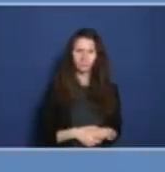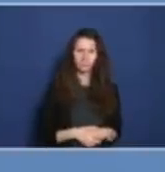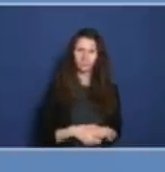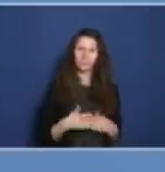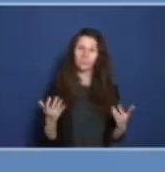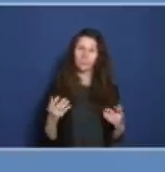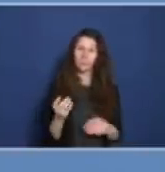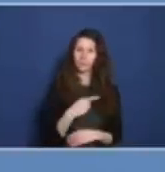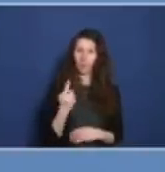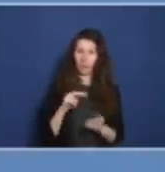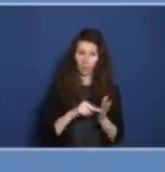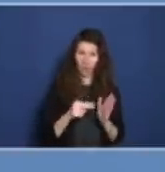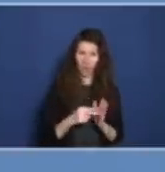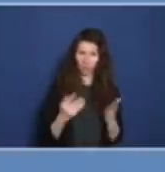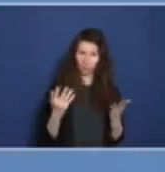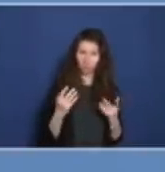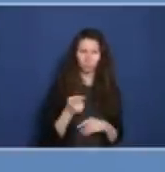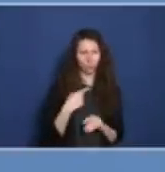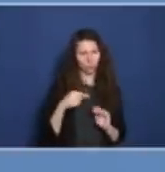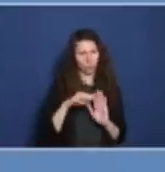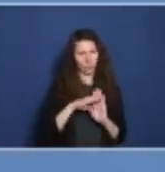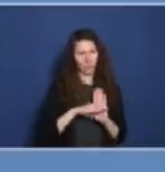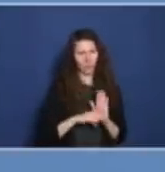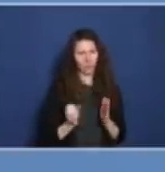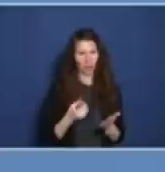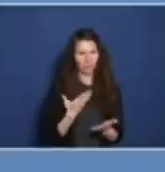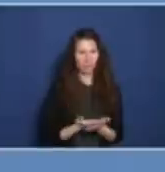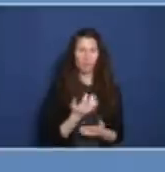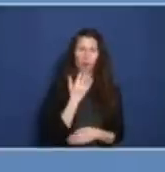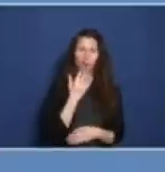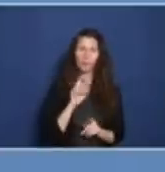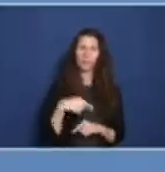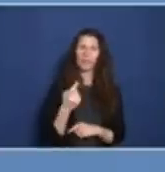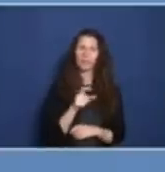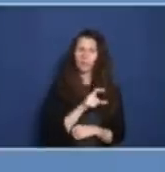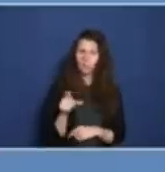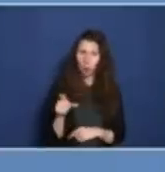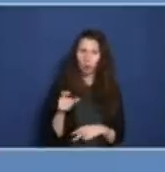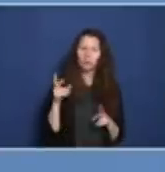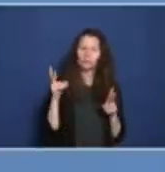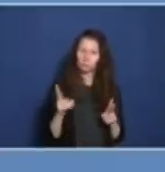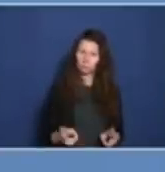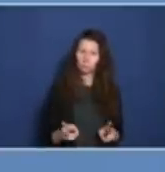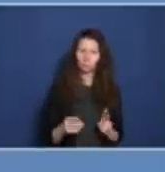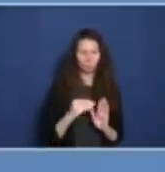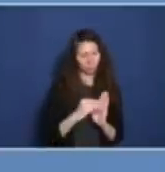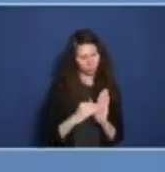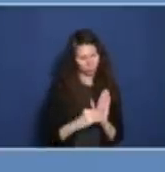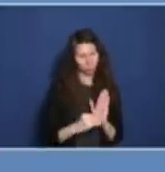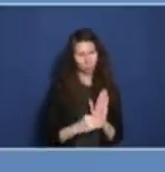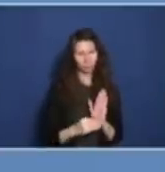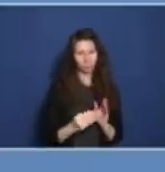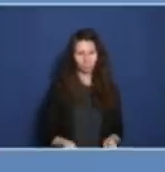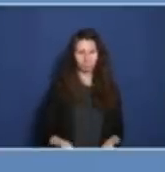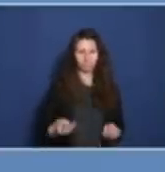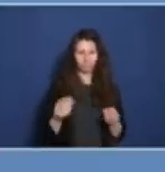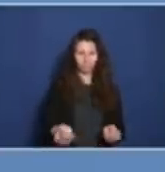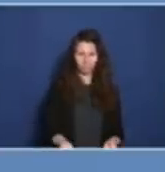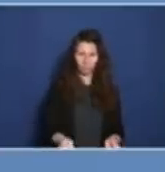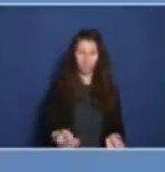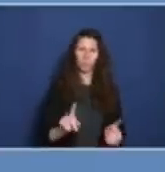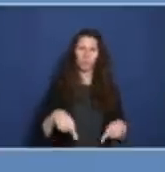Was wir planen als Gesetzentwurf wird hoffentlich in der nächsten Woche auch tatsächlich dann vorliegen. Dann können wir darüber